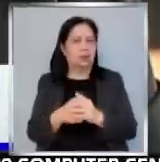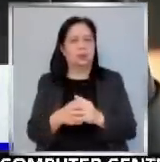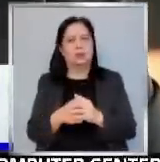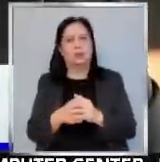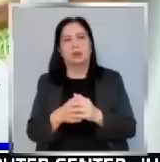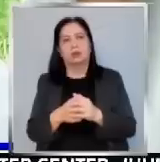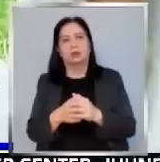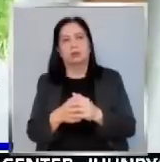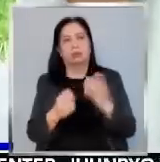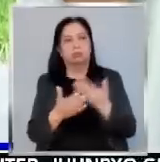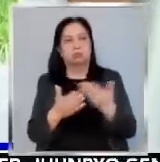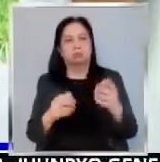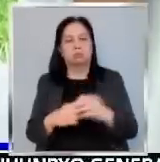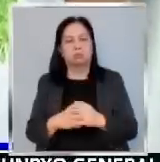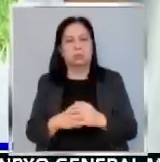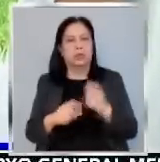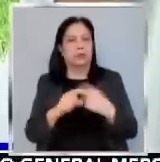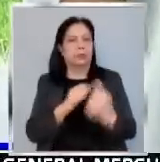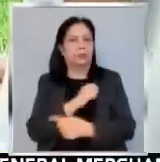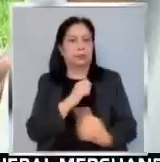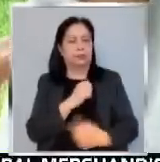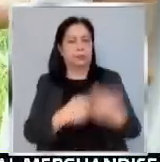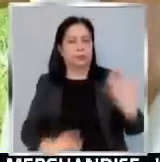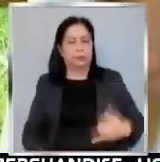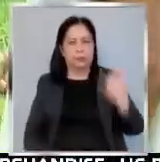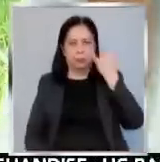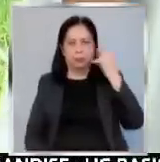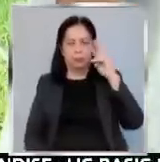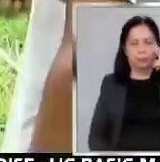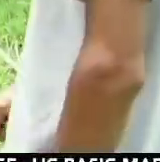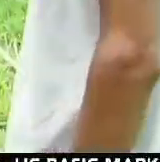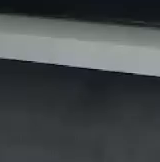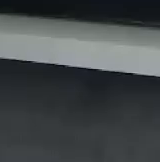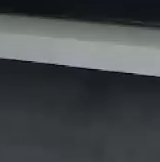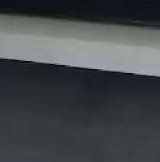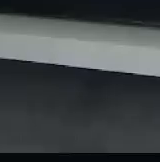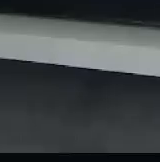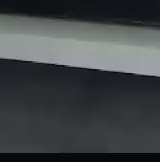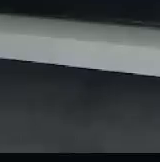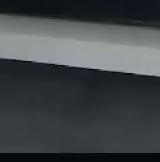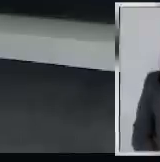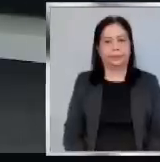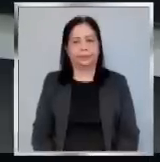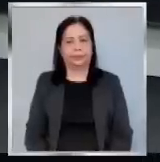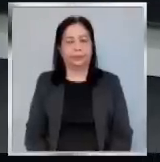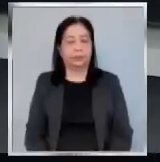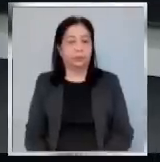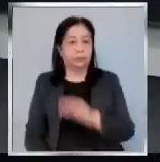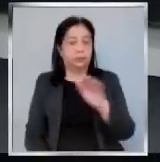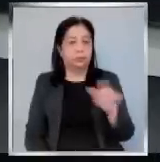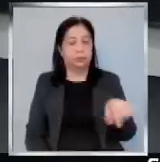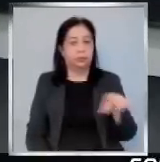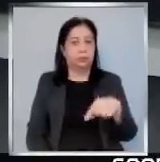mga bagay-bagay. Mula Zambales, June Veneracion, nakatutok, 24 oras. Nanawagan ang samahan ng